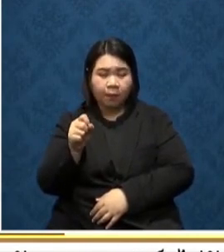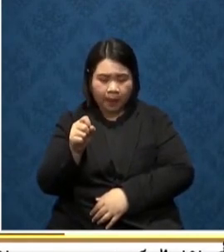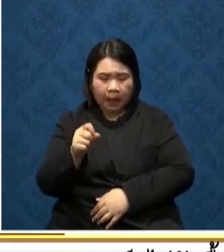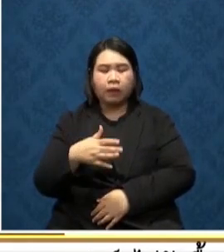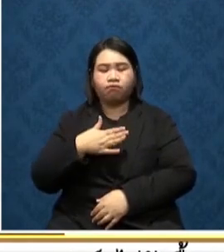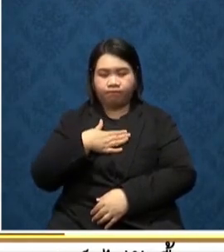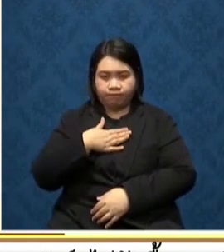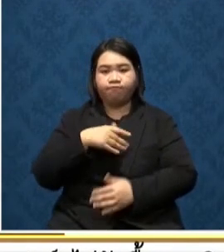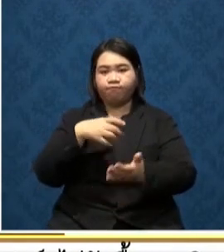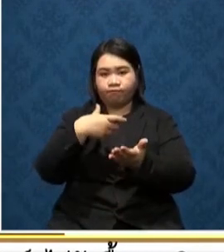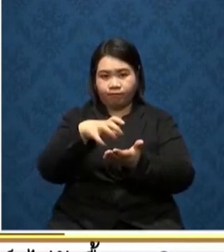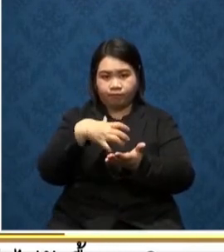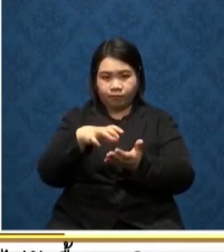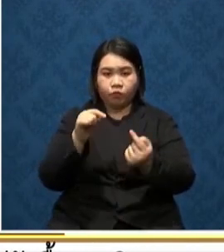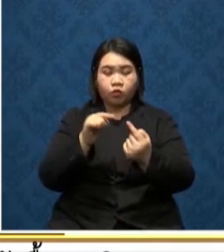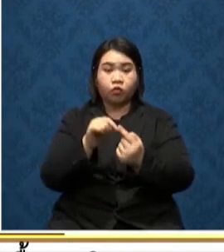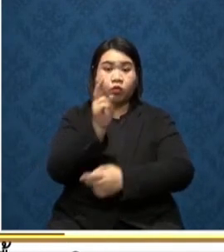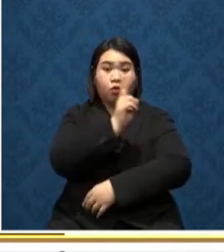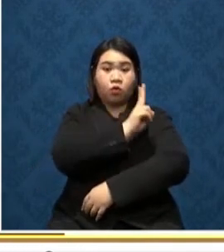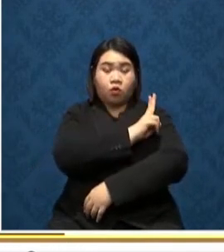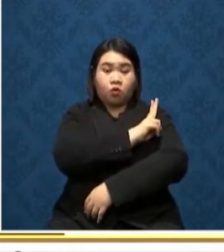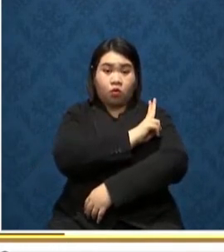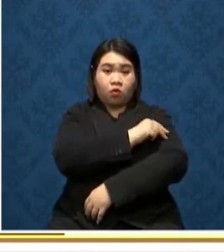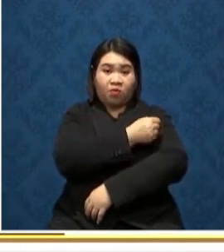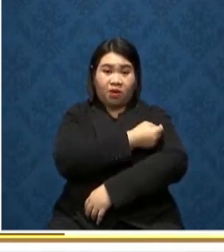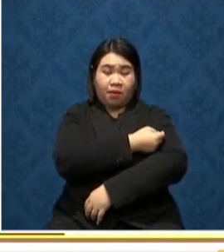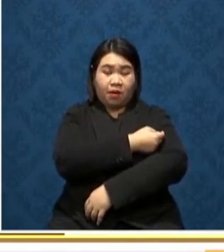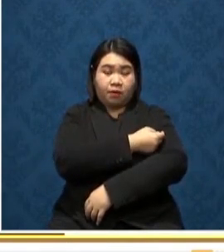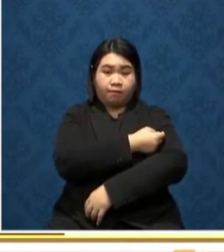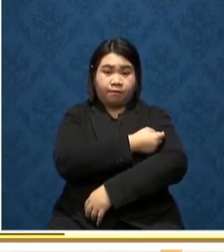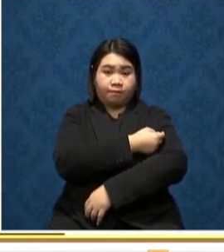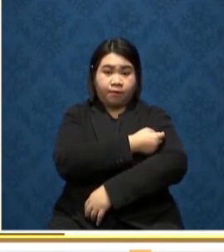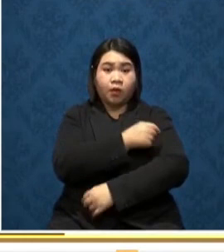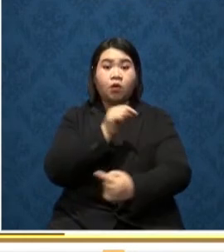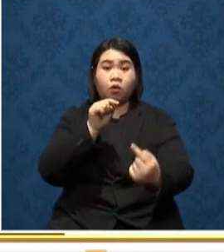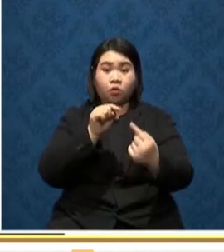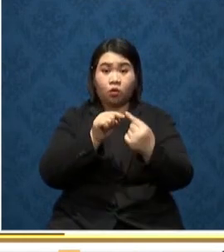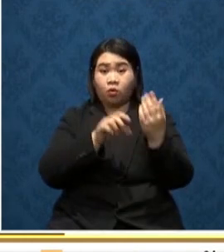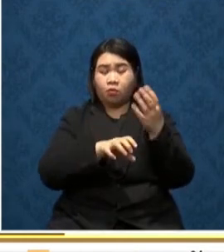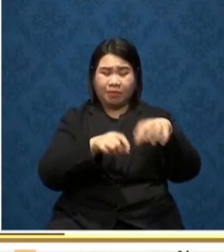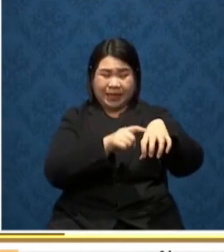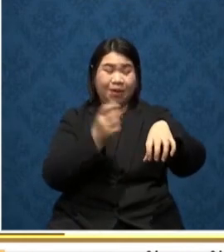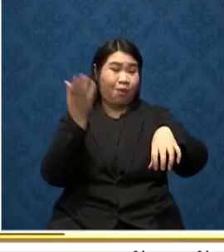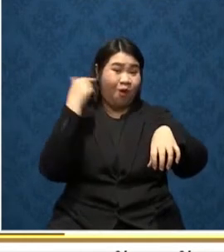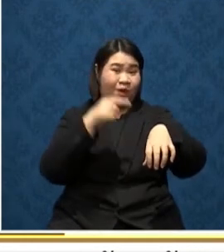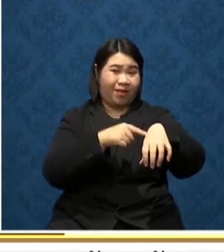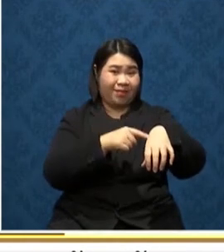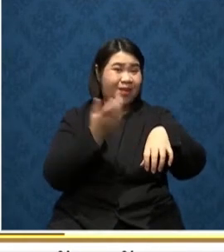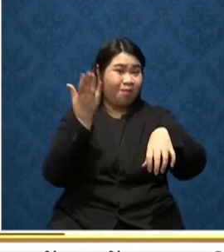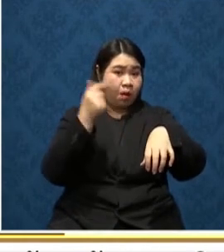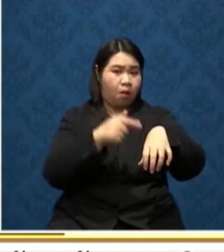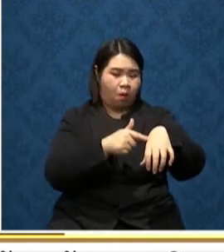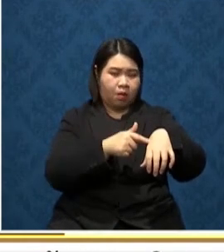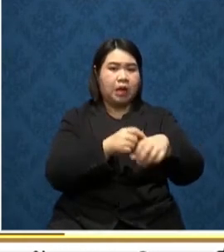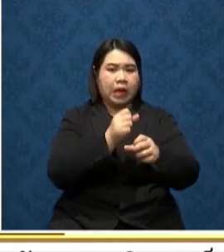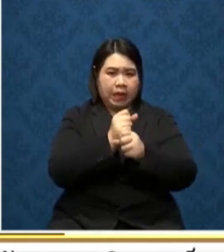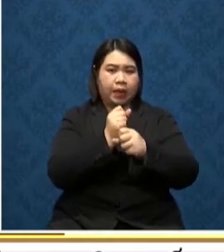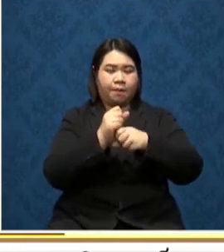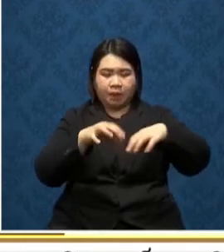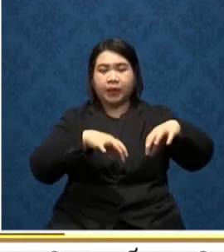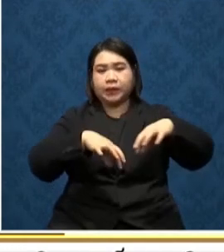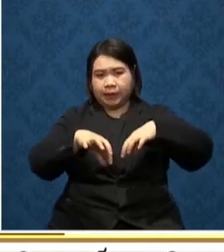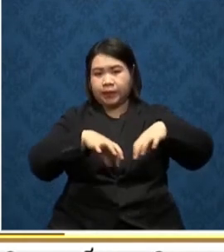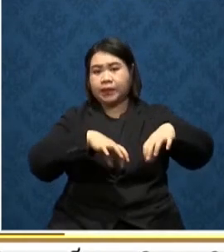ต้เรีนวาขณะนี้โรงบาลสงขาเดิมได้มีการจัด